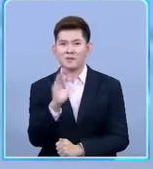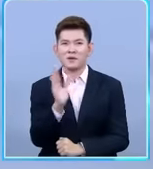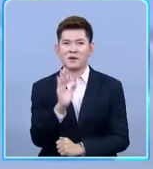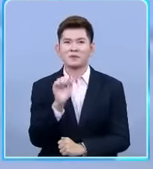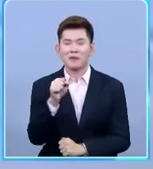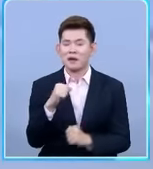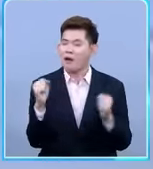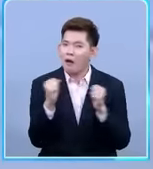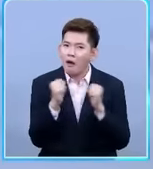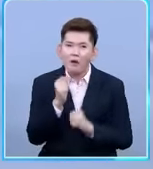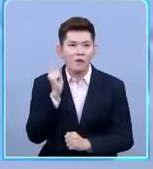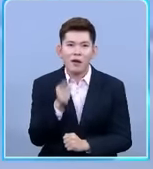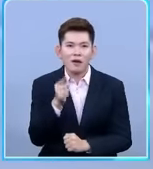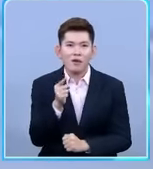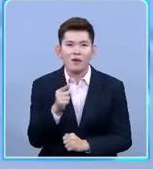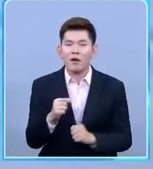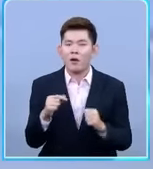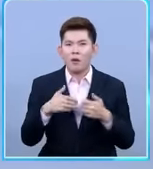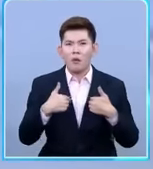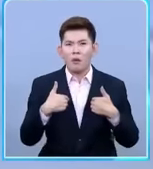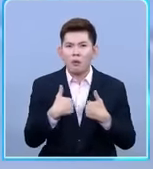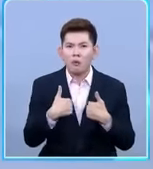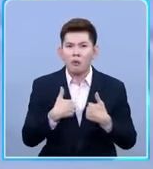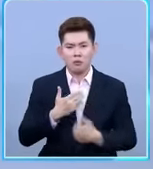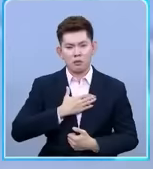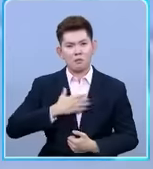หนาวแน่นอนนะครับแล้วก็มันจะเหนื่อยกันหมดนะทนายก็จะเ